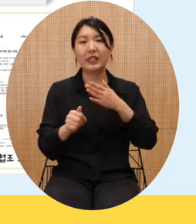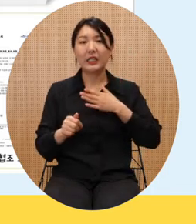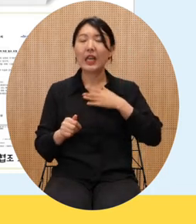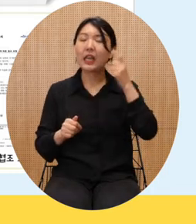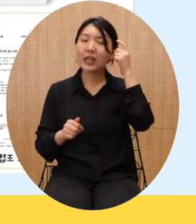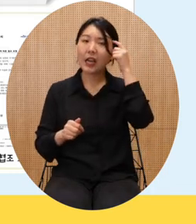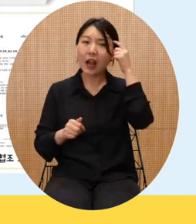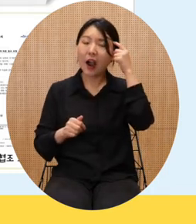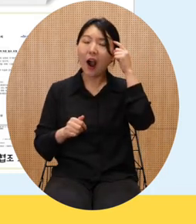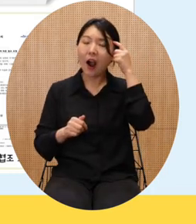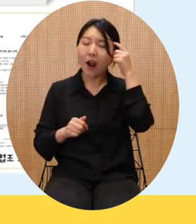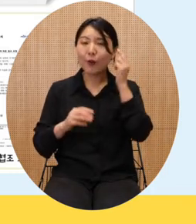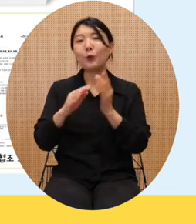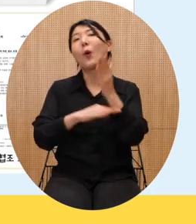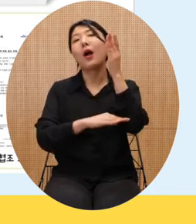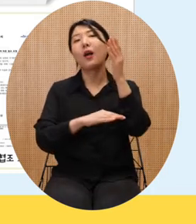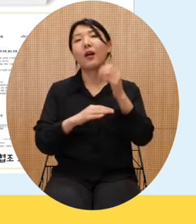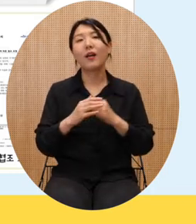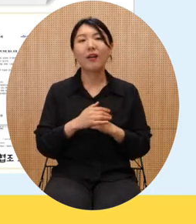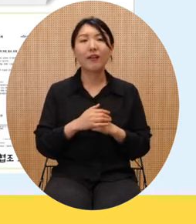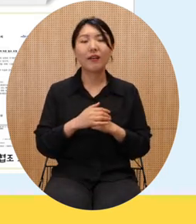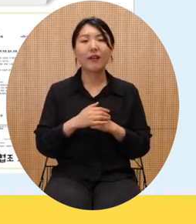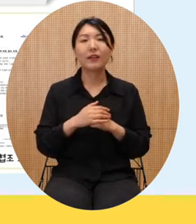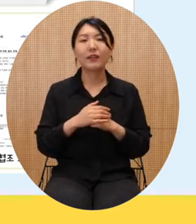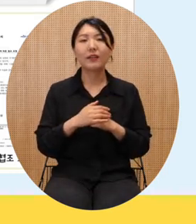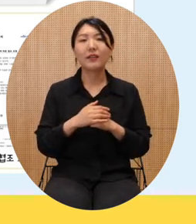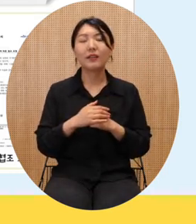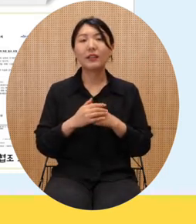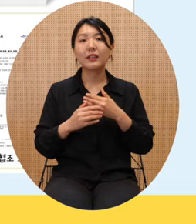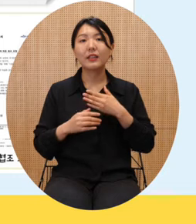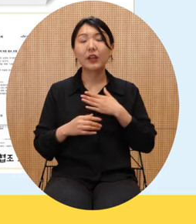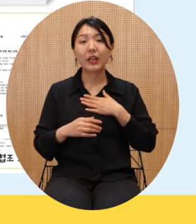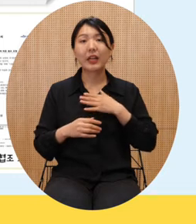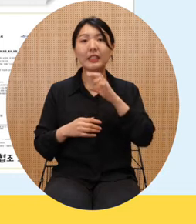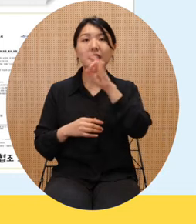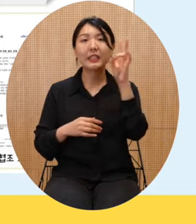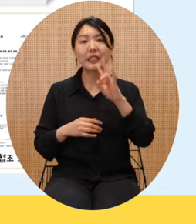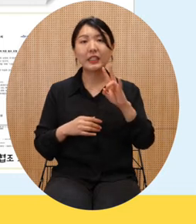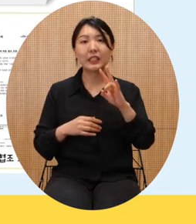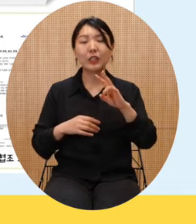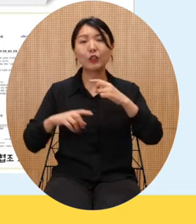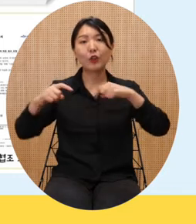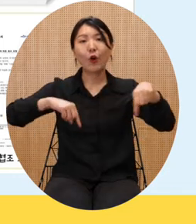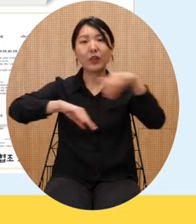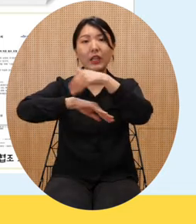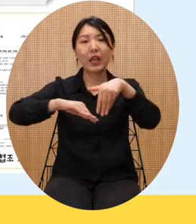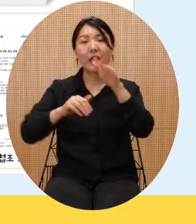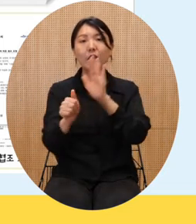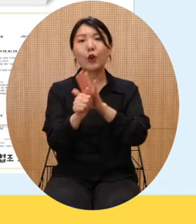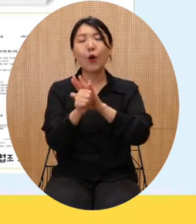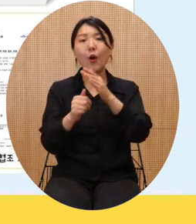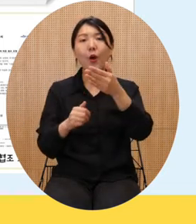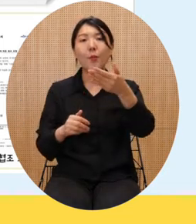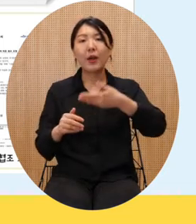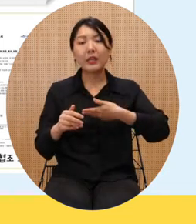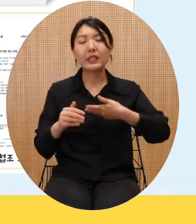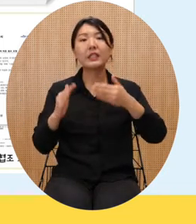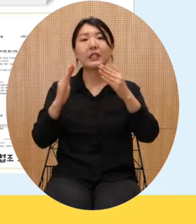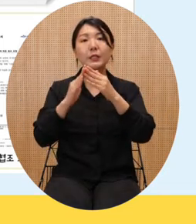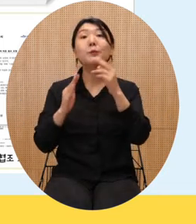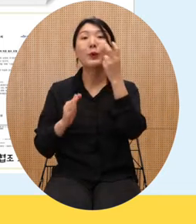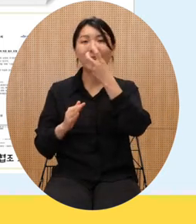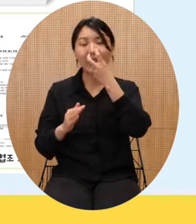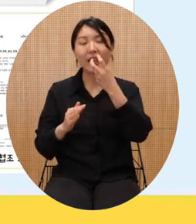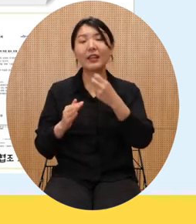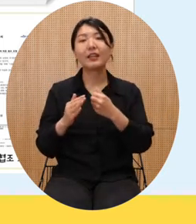거버넌스가 저의 상상을 초월하게 할 정도로 작동이 되는 거예요. 저희가 이제 시흥시 정책적인 지원을 받고 있는